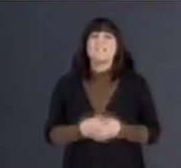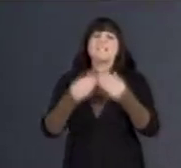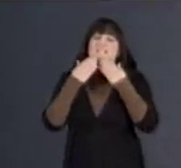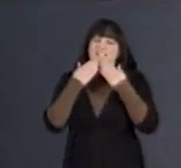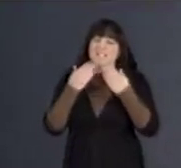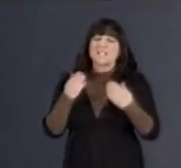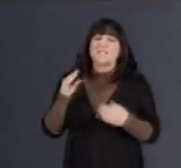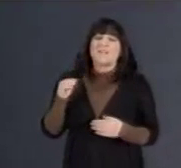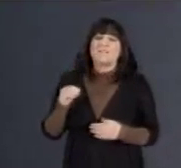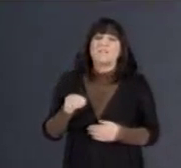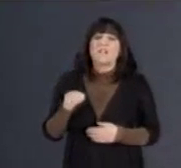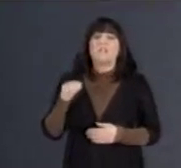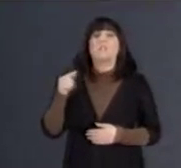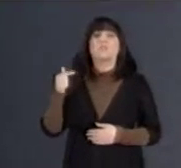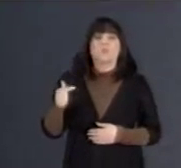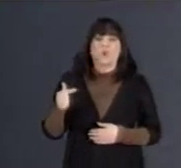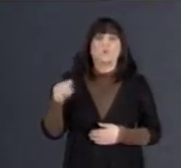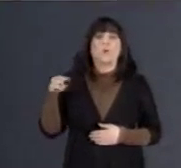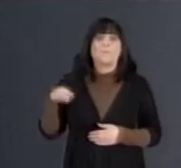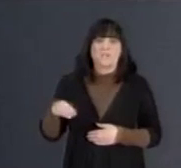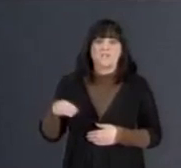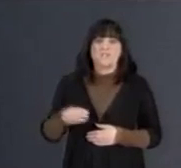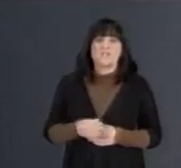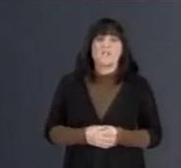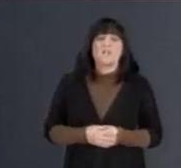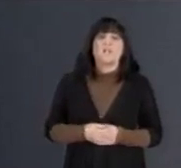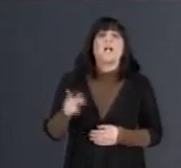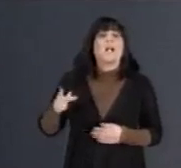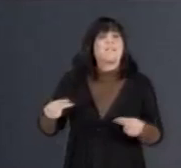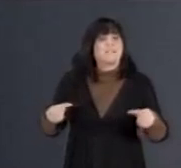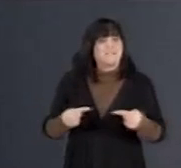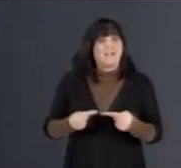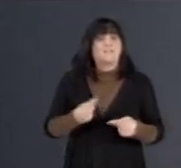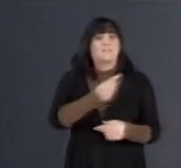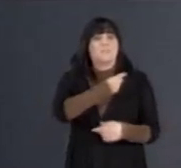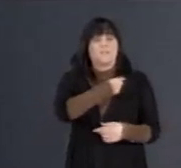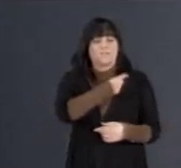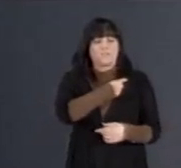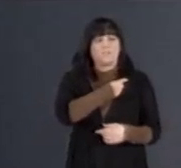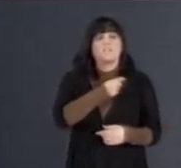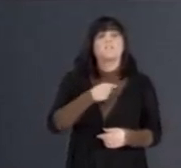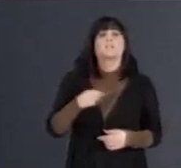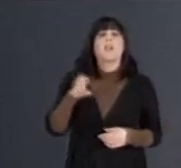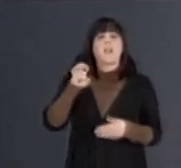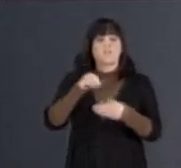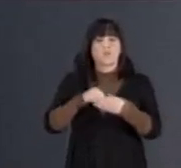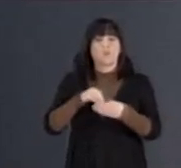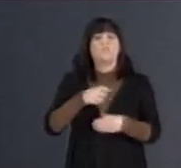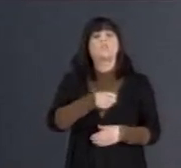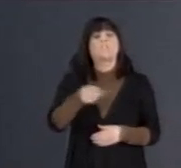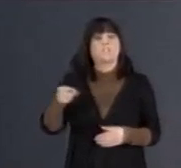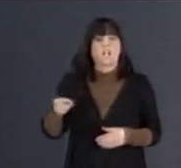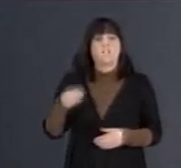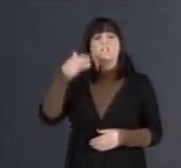-ringrazzjaw l-sur Tonio Merċi għab għala kandidat independenti l-li sej kontest tal-elezjoni għenerali